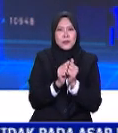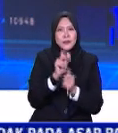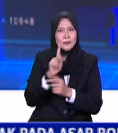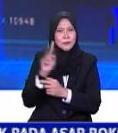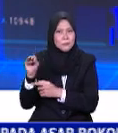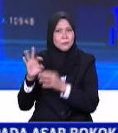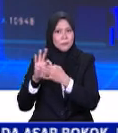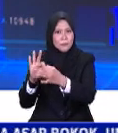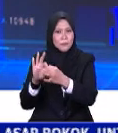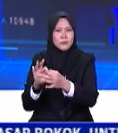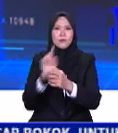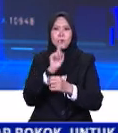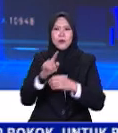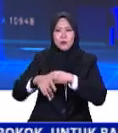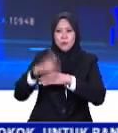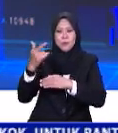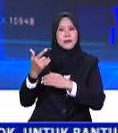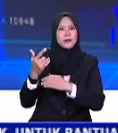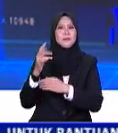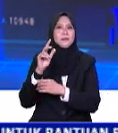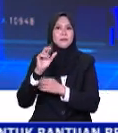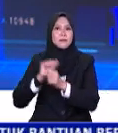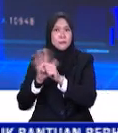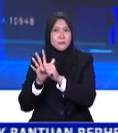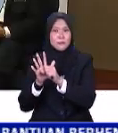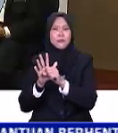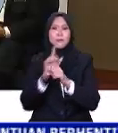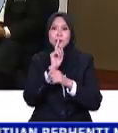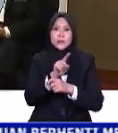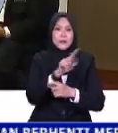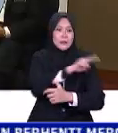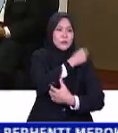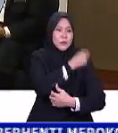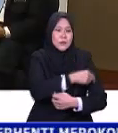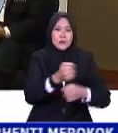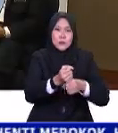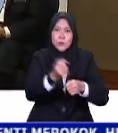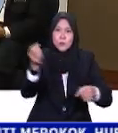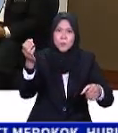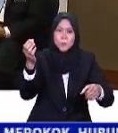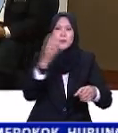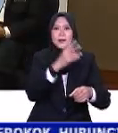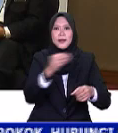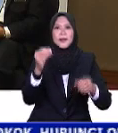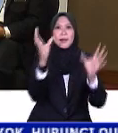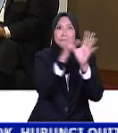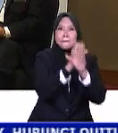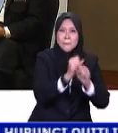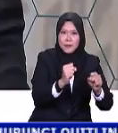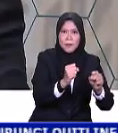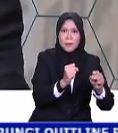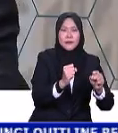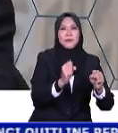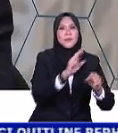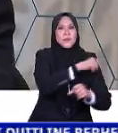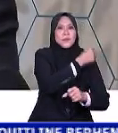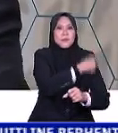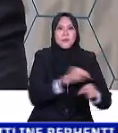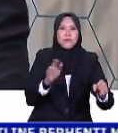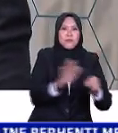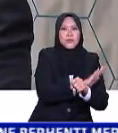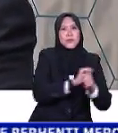kesihatan sejak awal pandemik KKM juga menjadikan Hospital Sungai Buloh dan Hospital Ampang sebagai Hospital